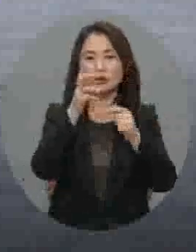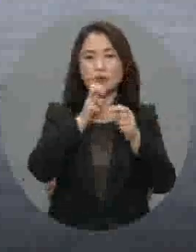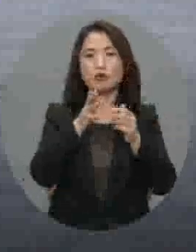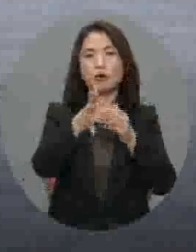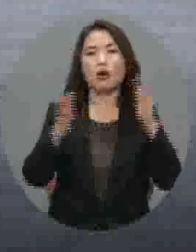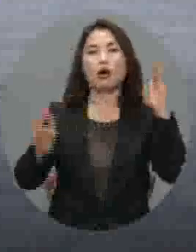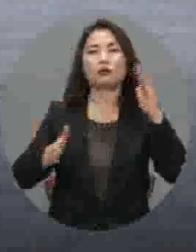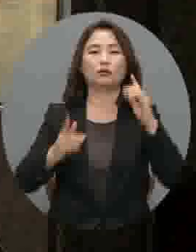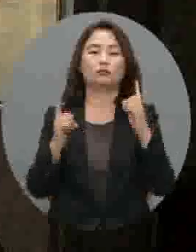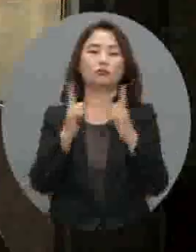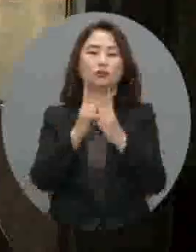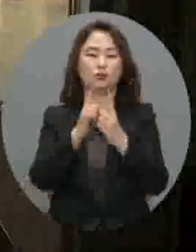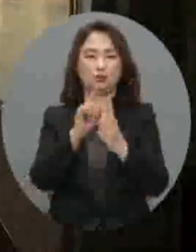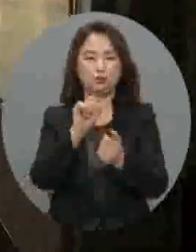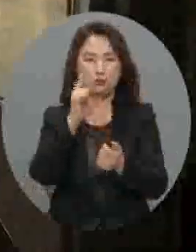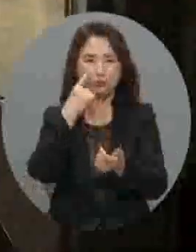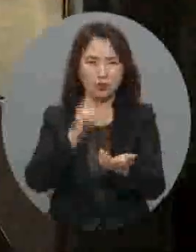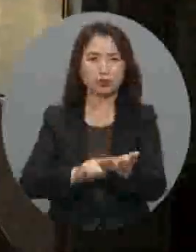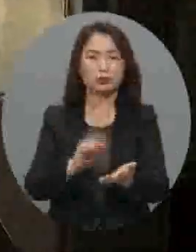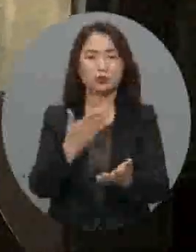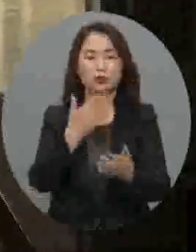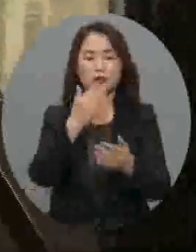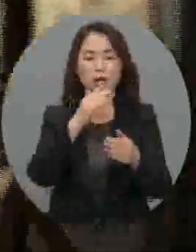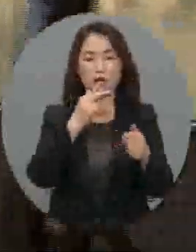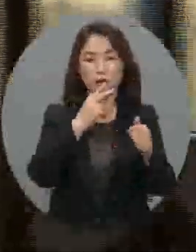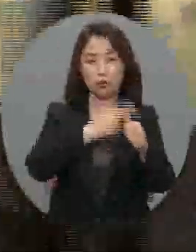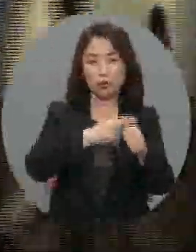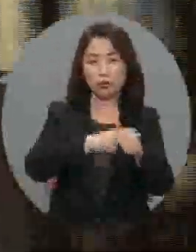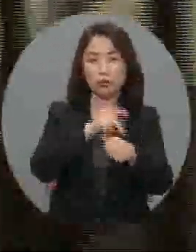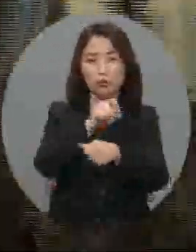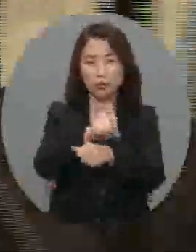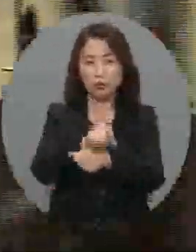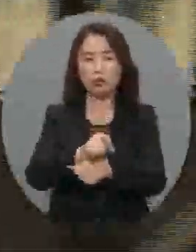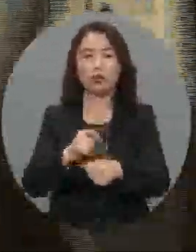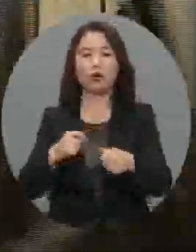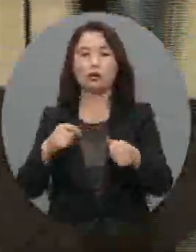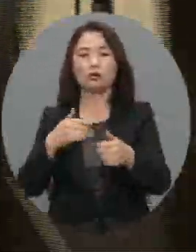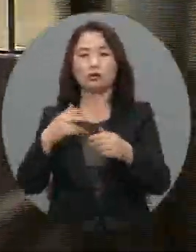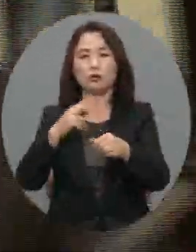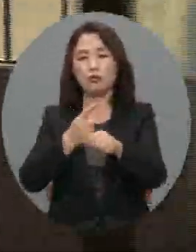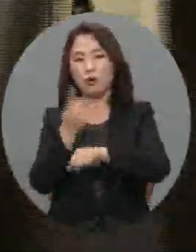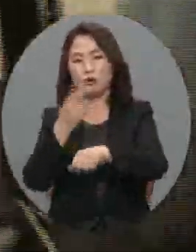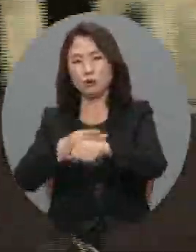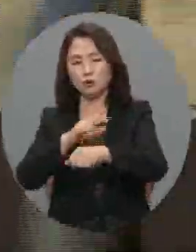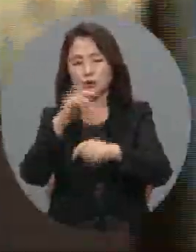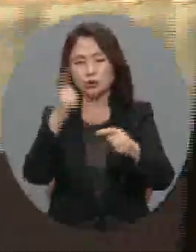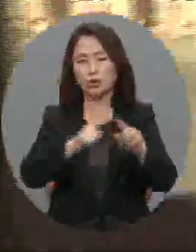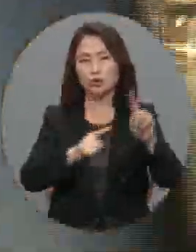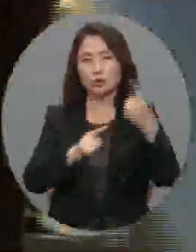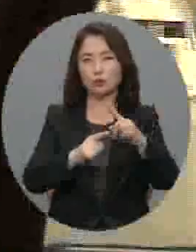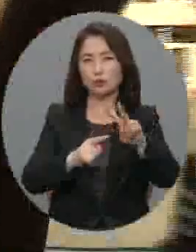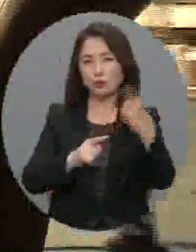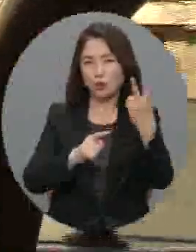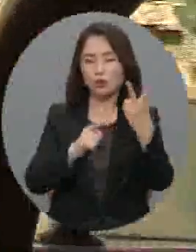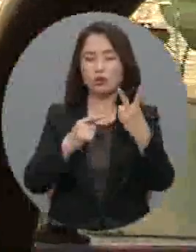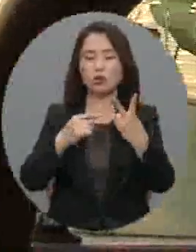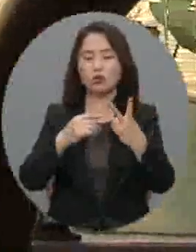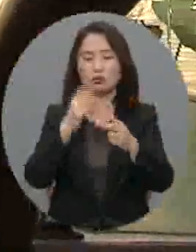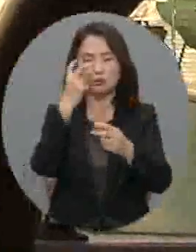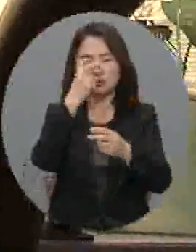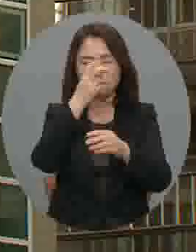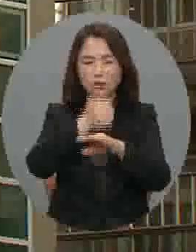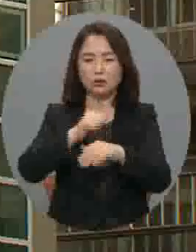밝혀졌습니다 학생과 교직원 외부 강사 등 1200여 명을 검사해 다섯 명을 제외하고는